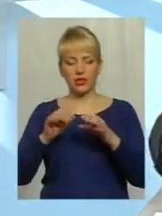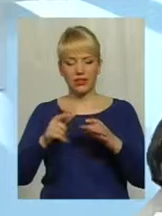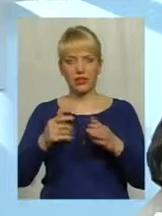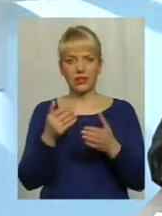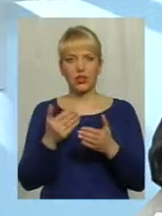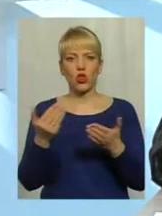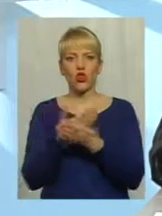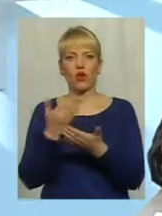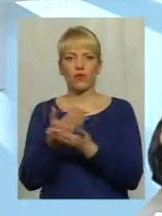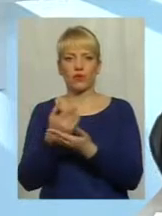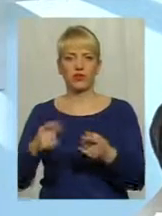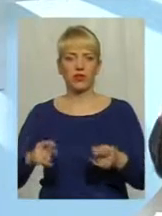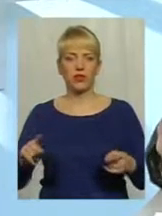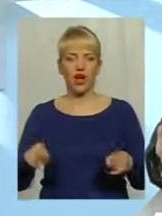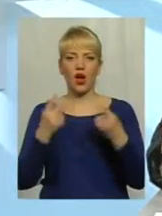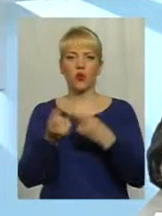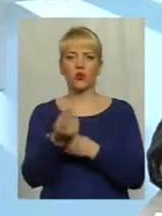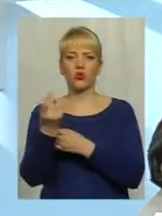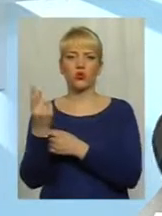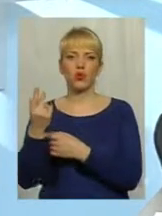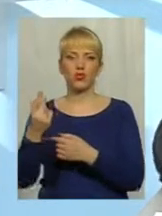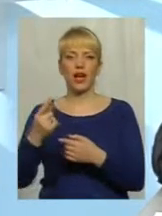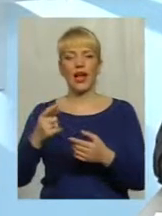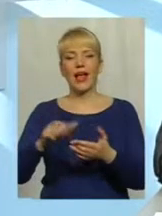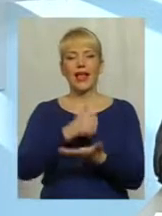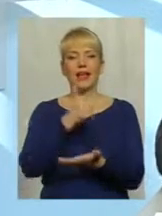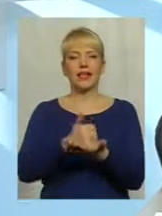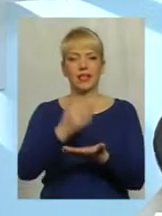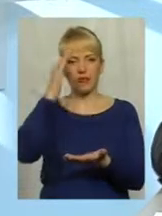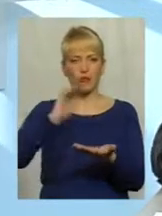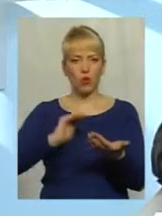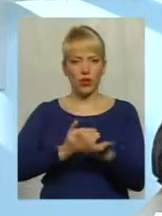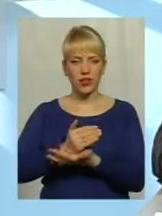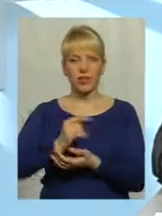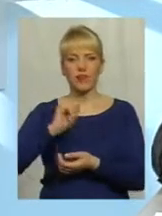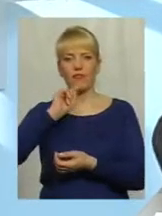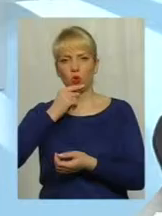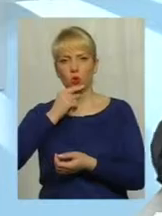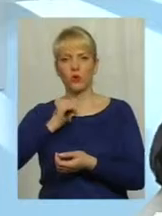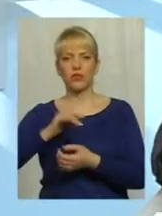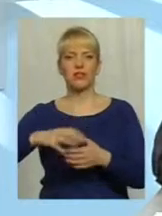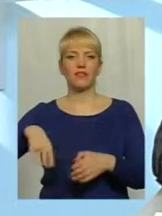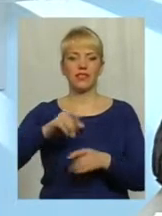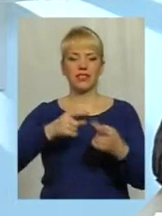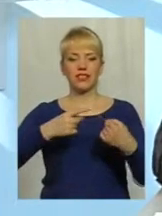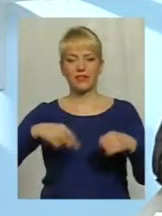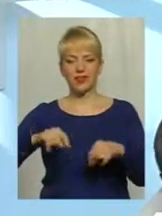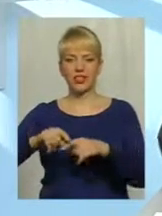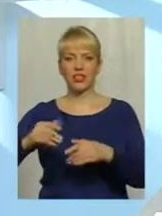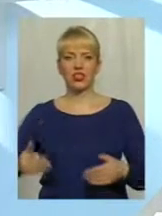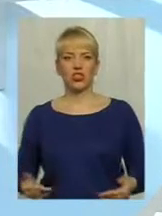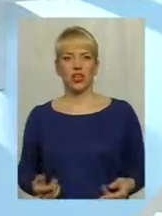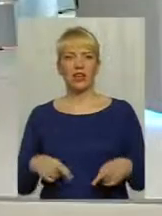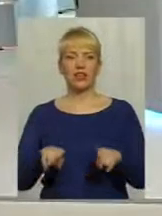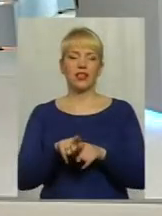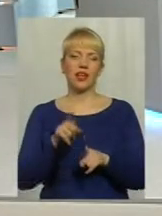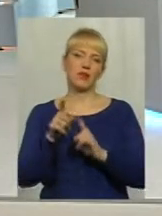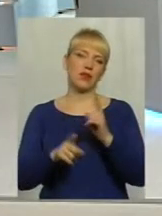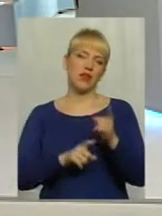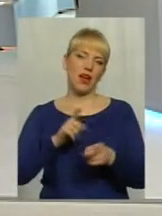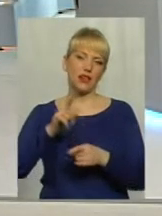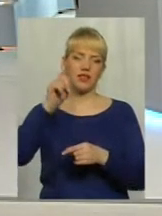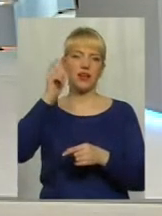нові лідери і в політиці, і в економіці, і у всіх сферах життя. І так міняється країна. Це ж не значить, що, знаєте,